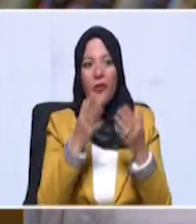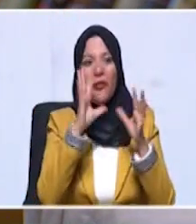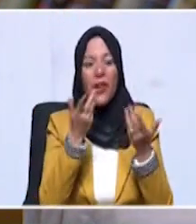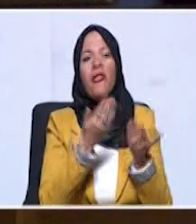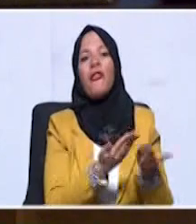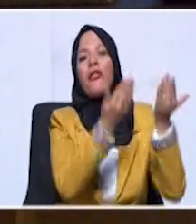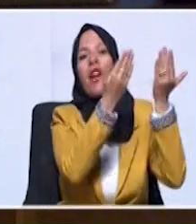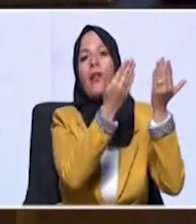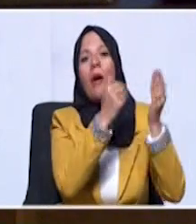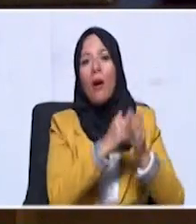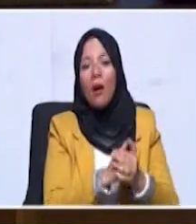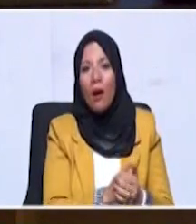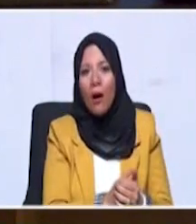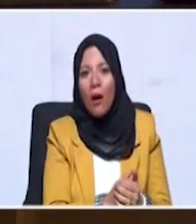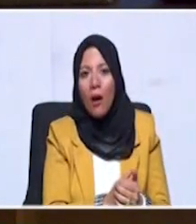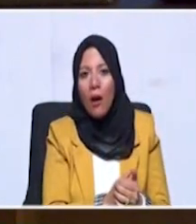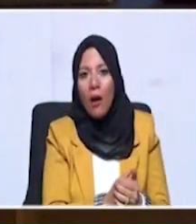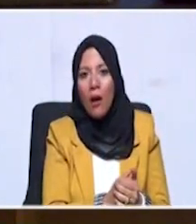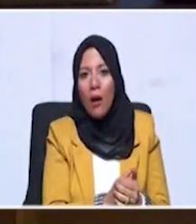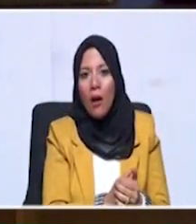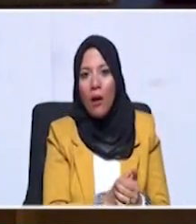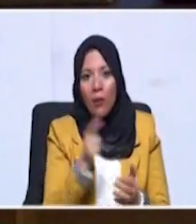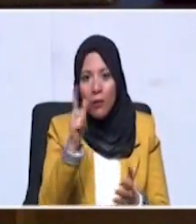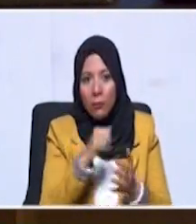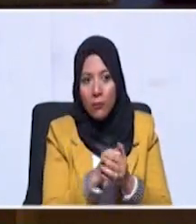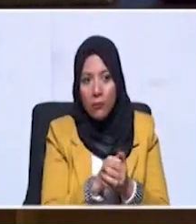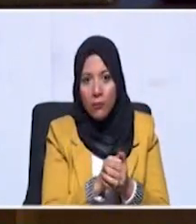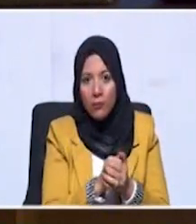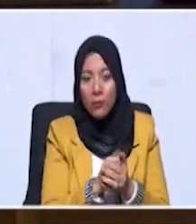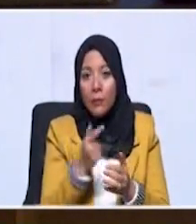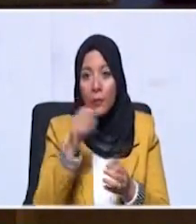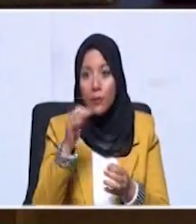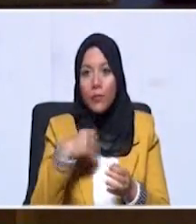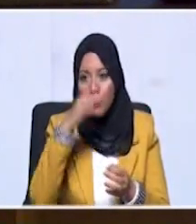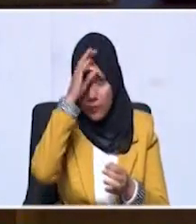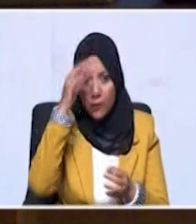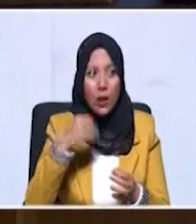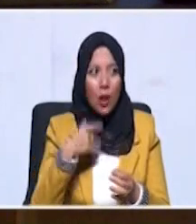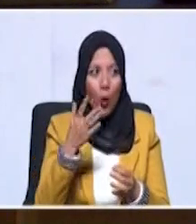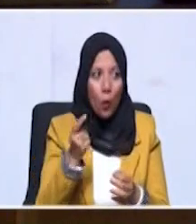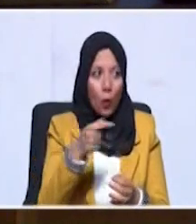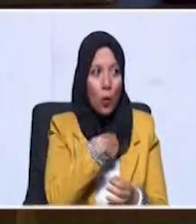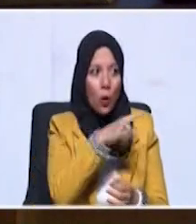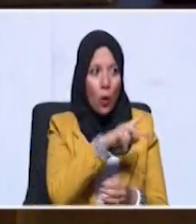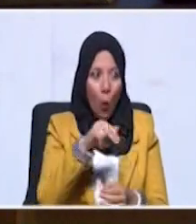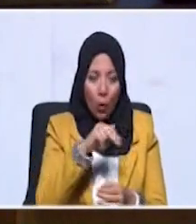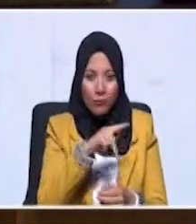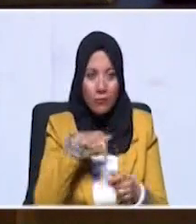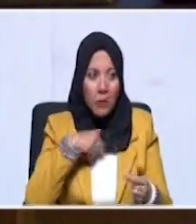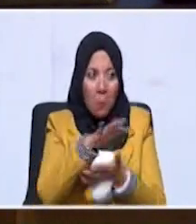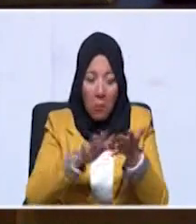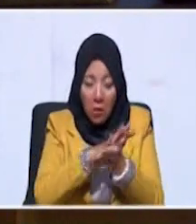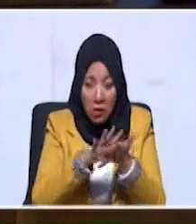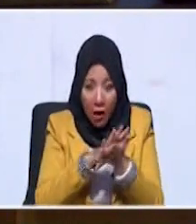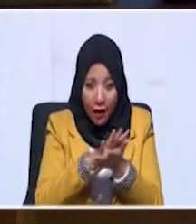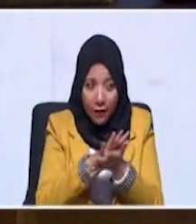المقمين يعني افهم من كده نعم ان الاخ اللي مخاصم اخوه عشان الميراث كارثه